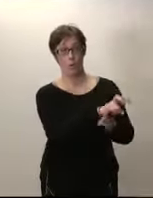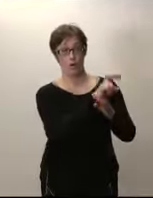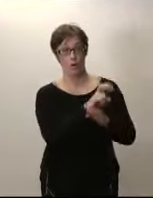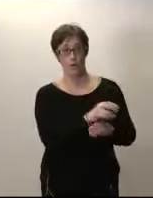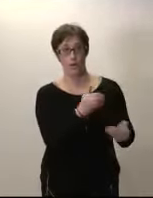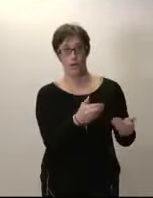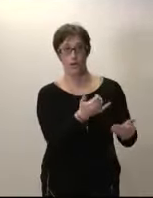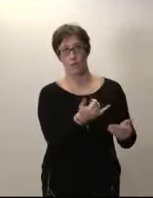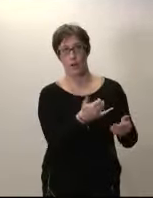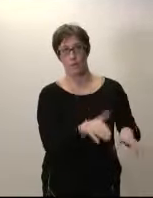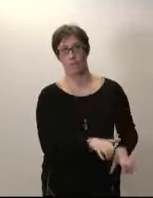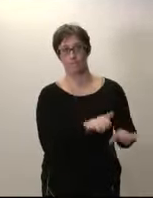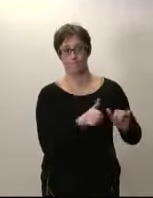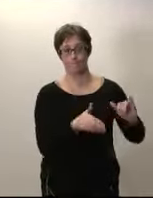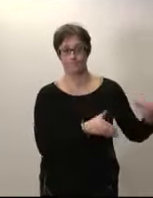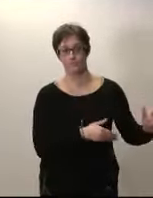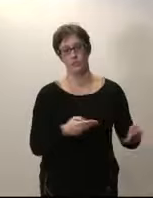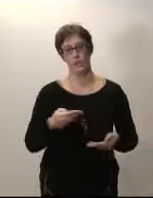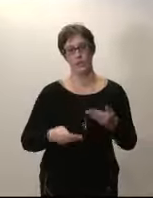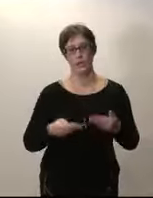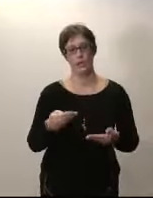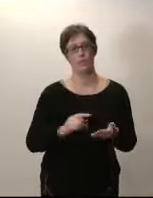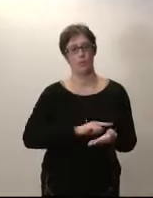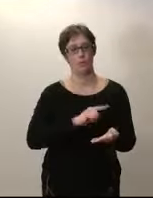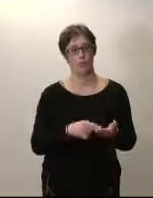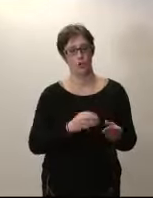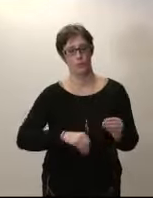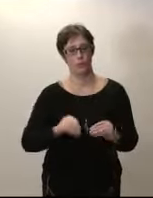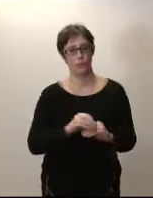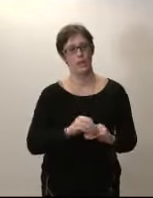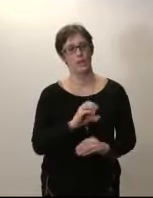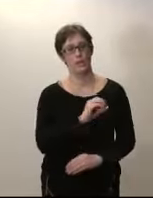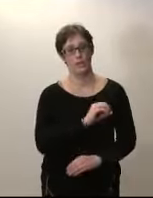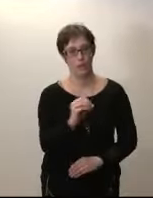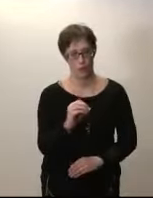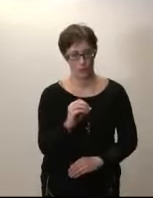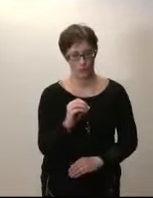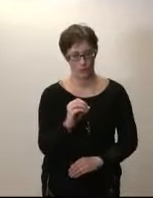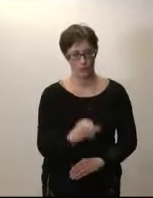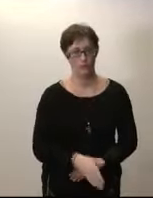avons un équilibre à zéro pour ce budget supplémentaire. Moyennant quoi,